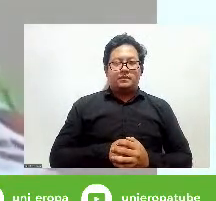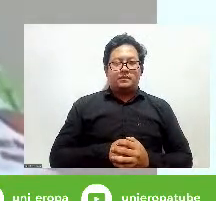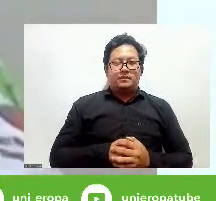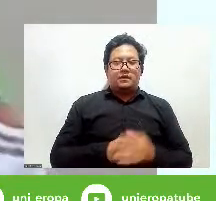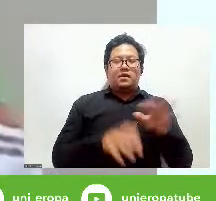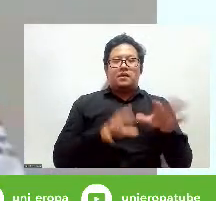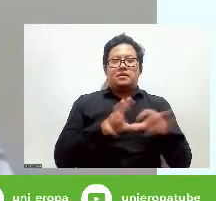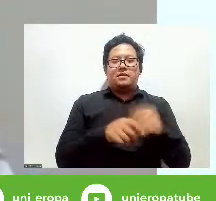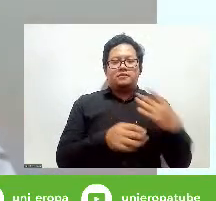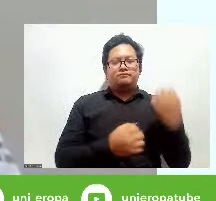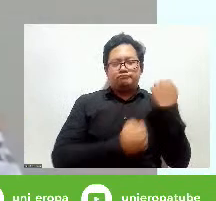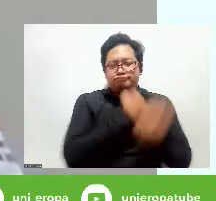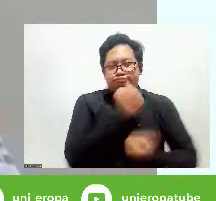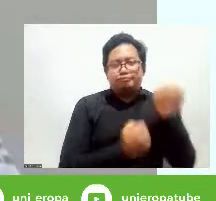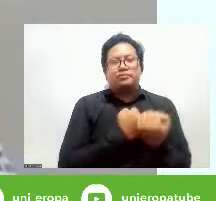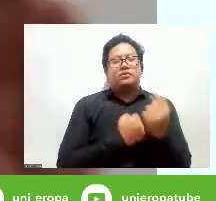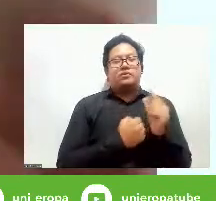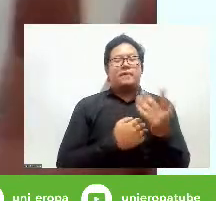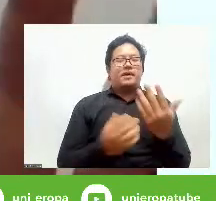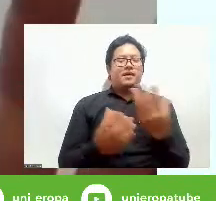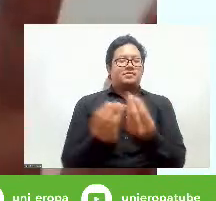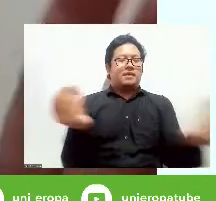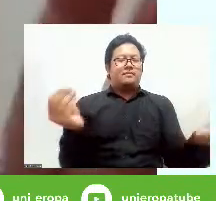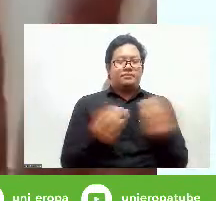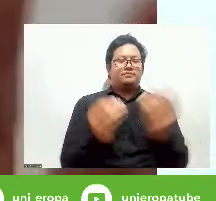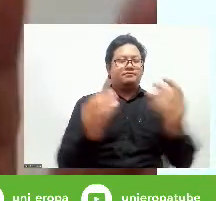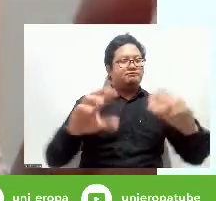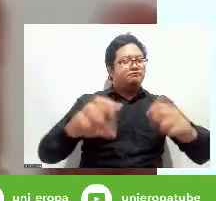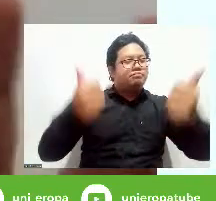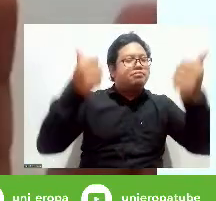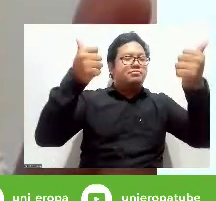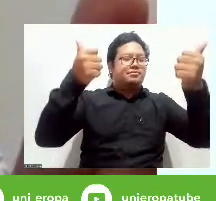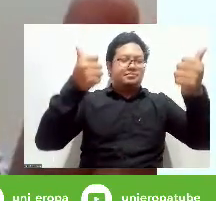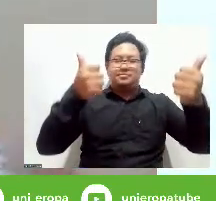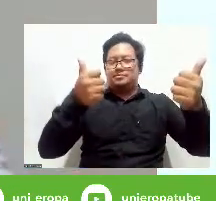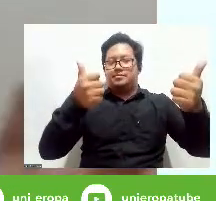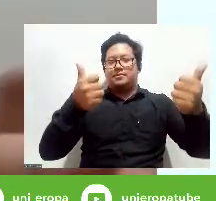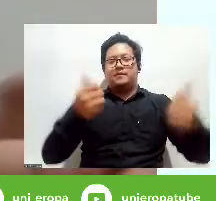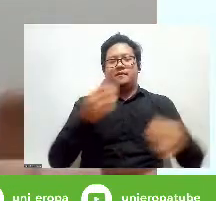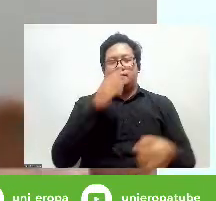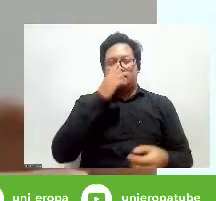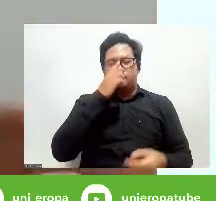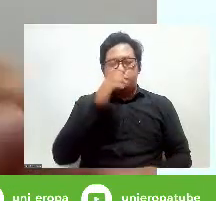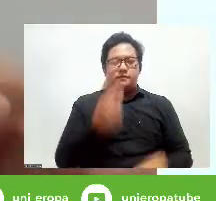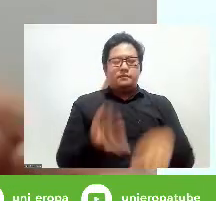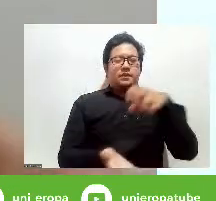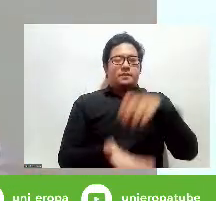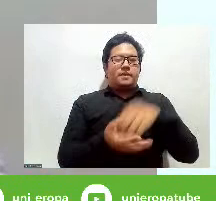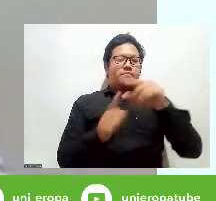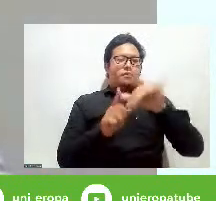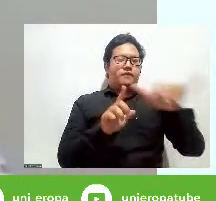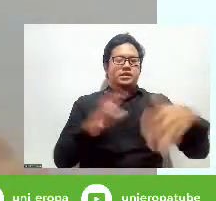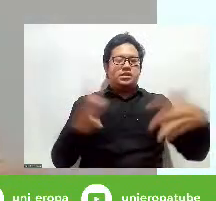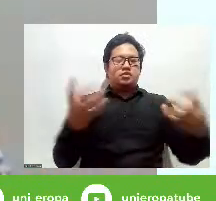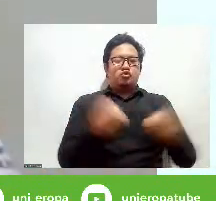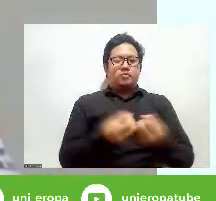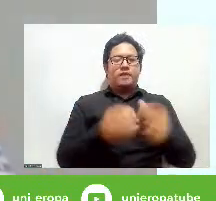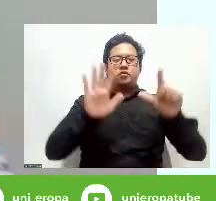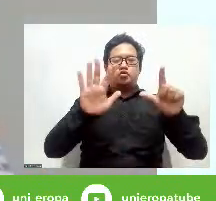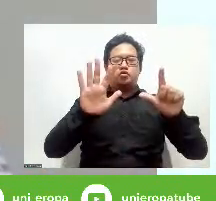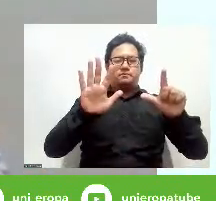jadi ada di tujuh provinsi yaitu di Riau